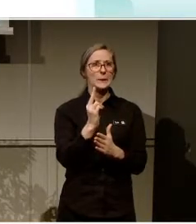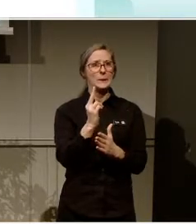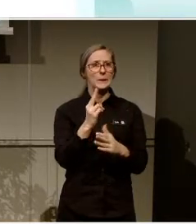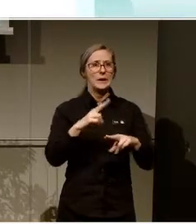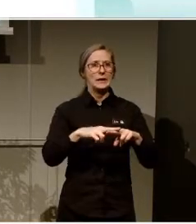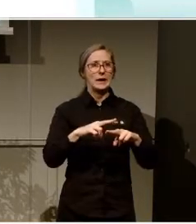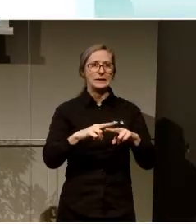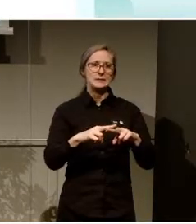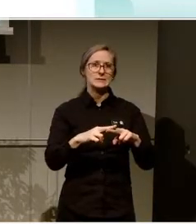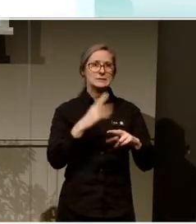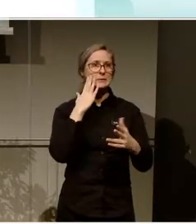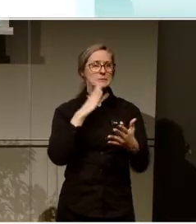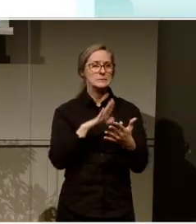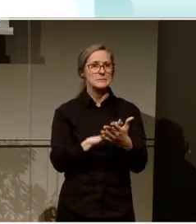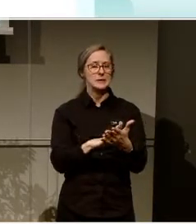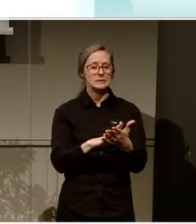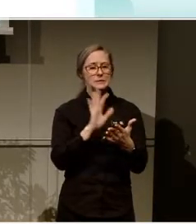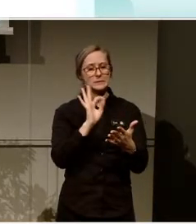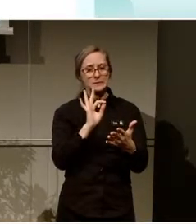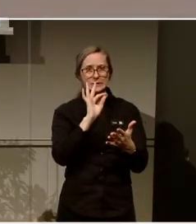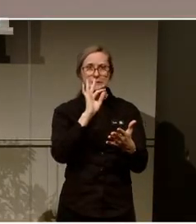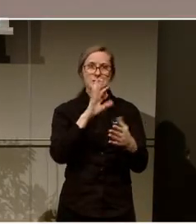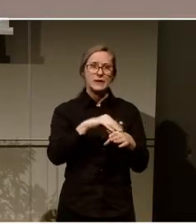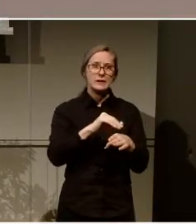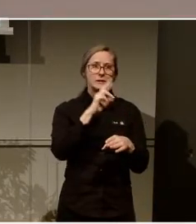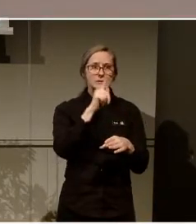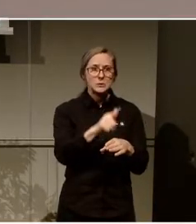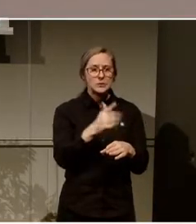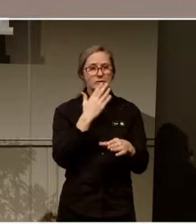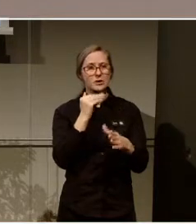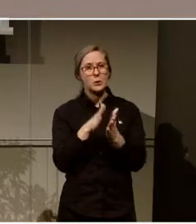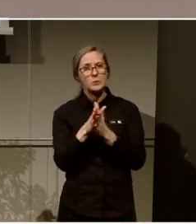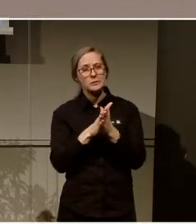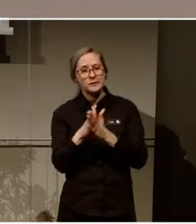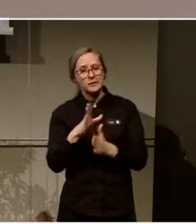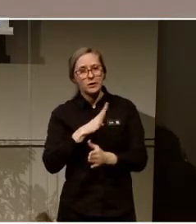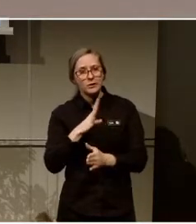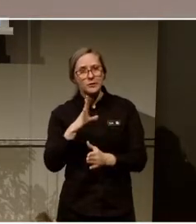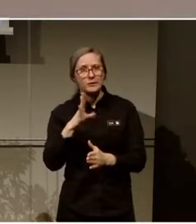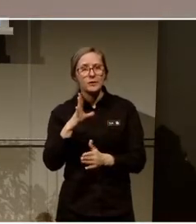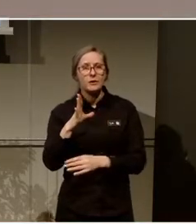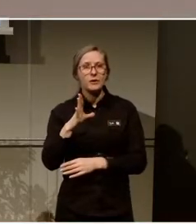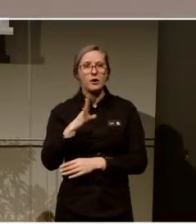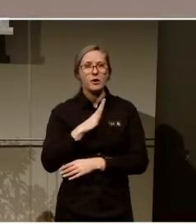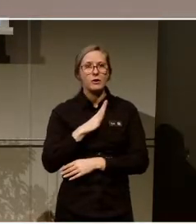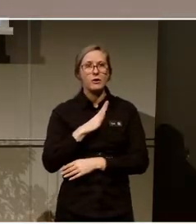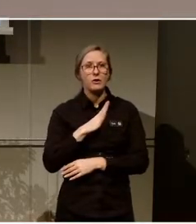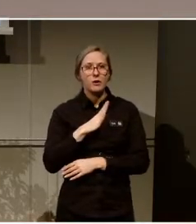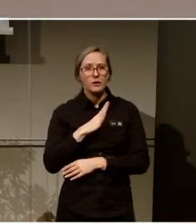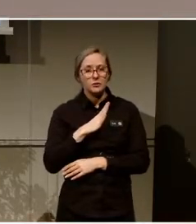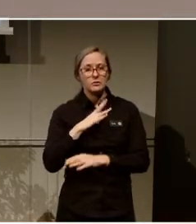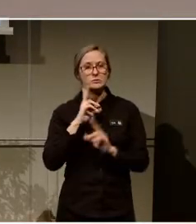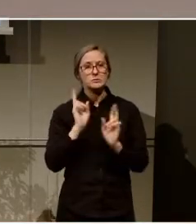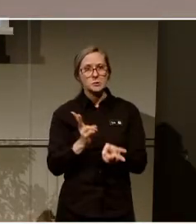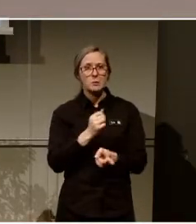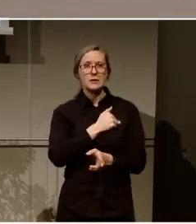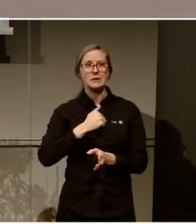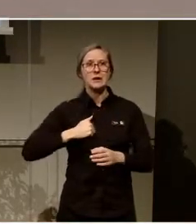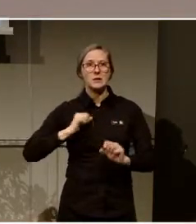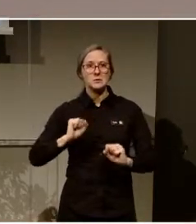det ut i Sverige? Och vilka utmaningar står vi inför som regeringen behöver hantera